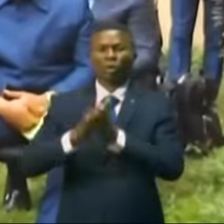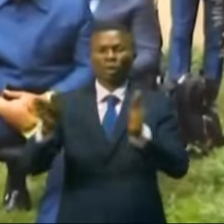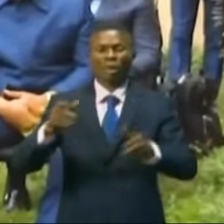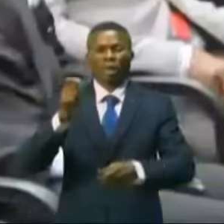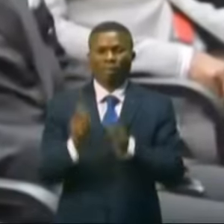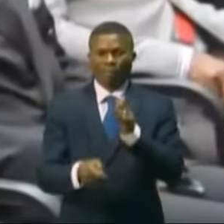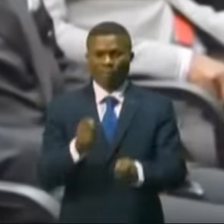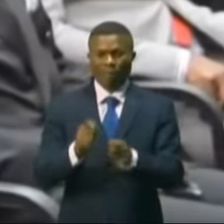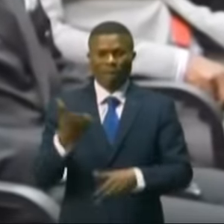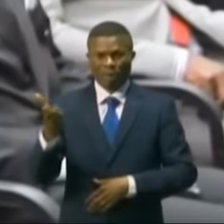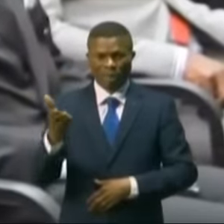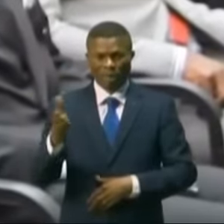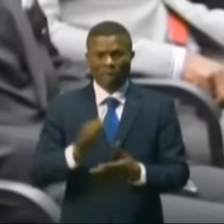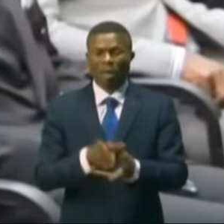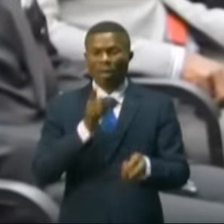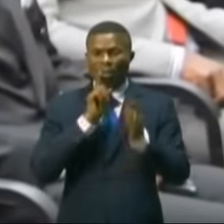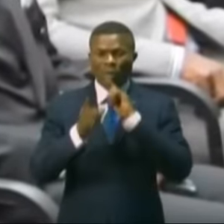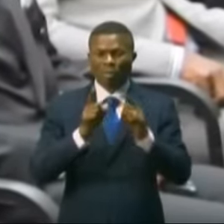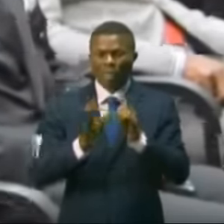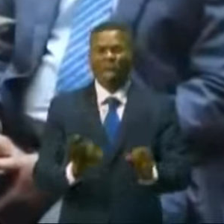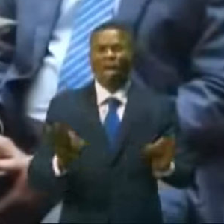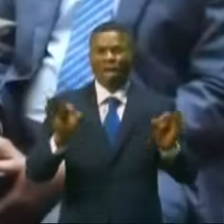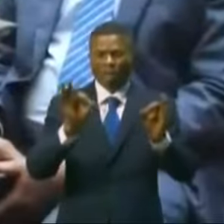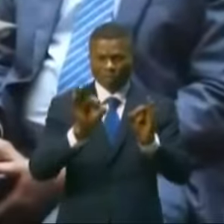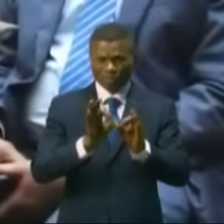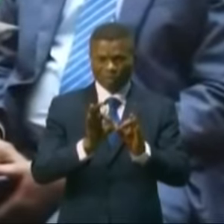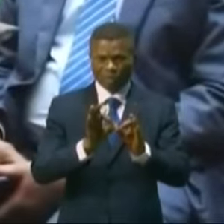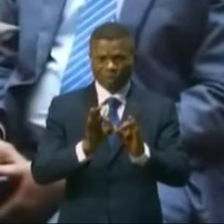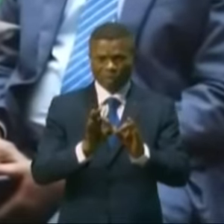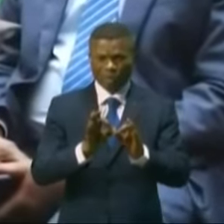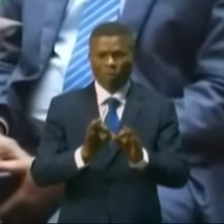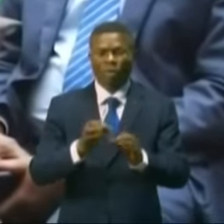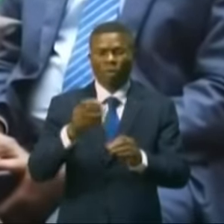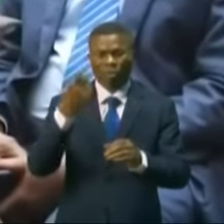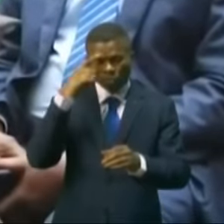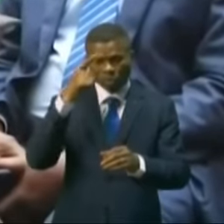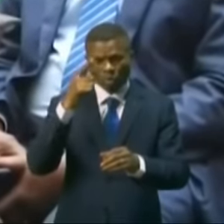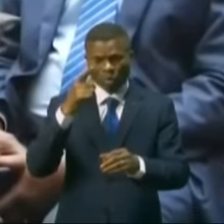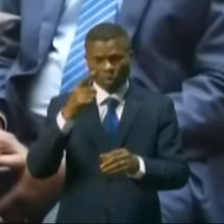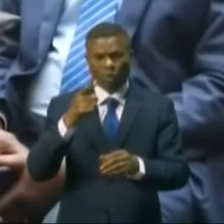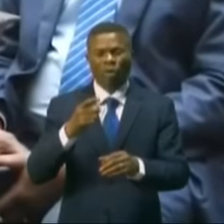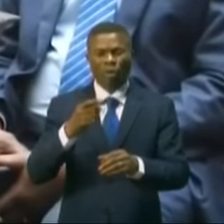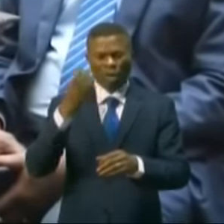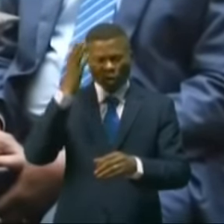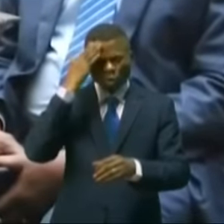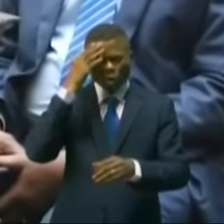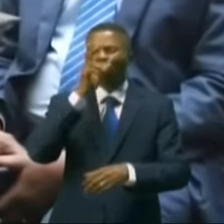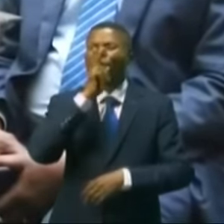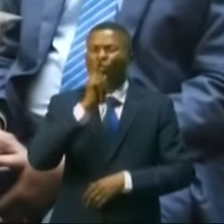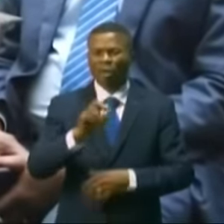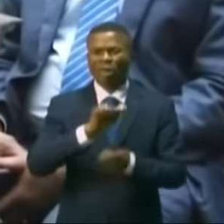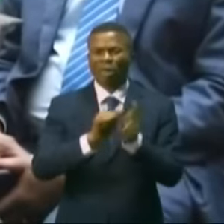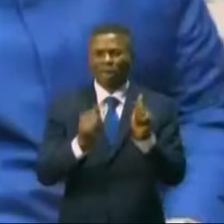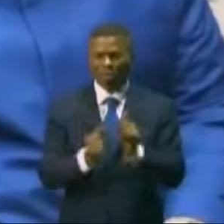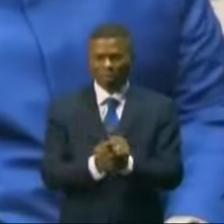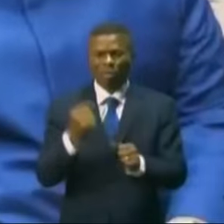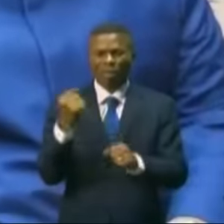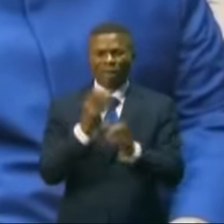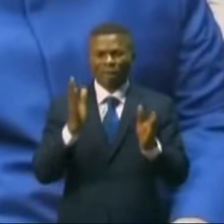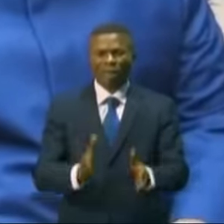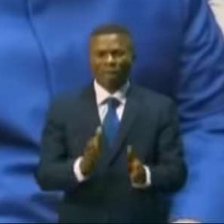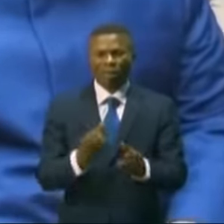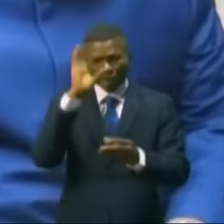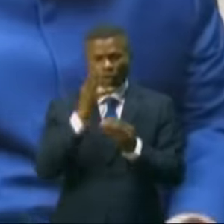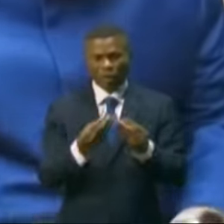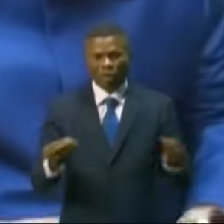Matete. Un échange à bâton rompu, sans langue de bois, pour poser un vrai diagnostic et trouver des solutions adéquates. Le